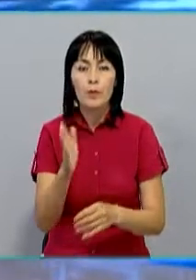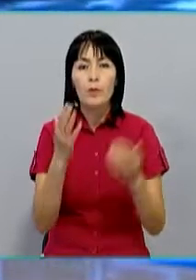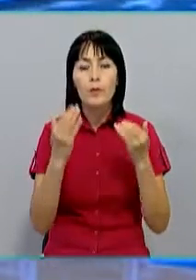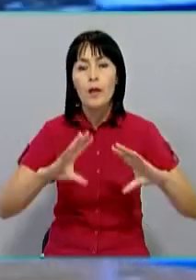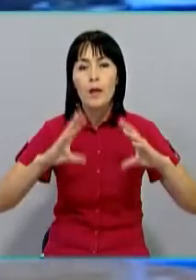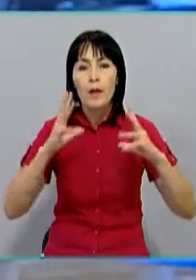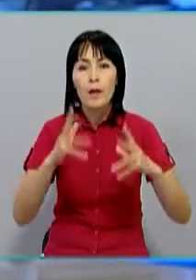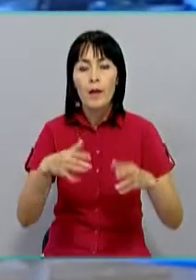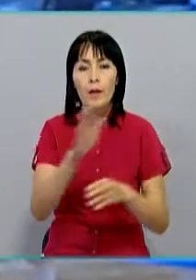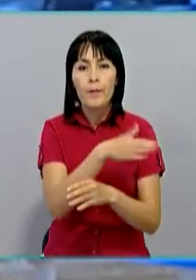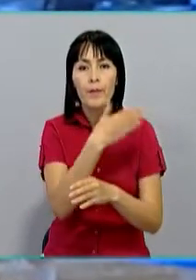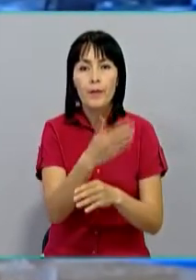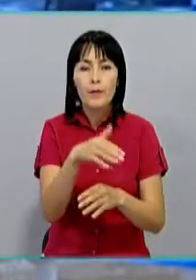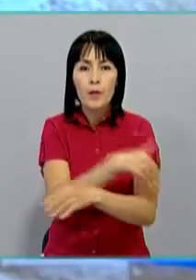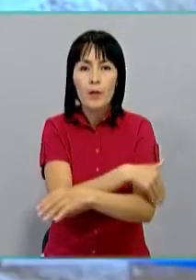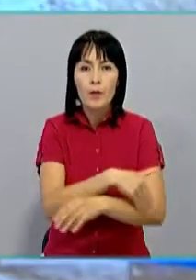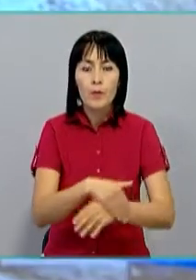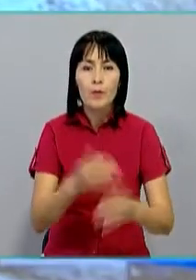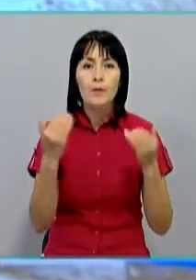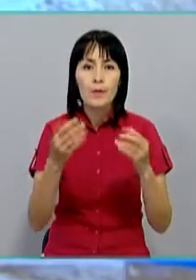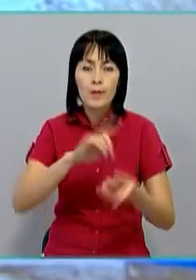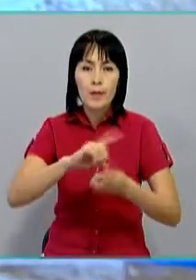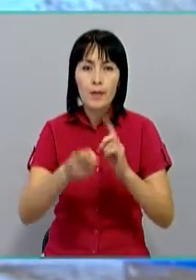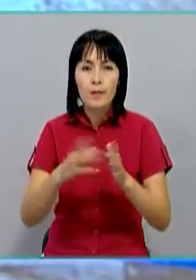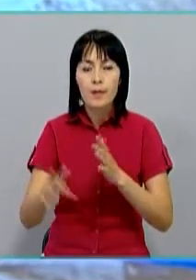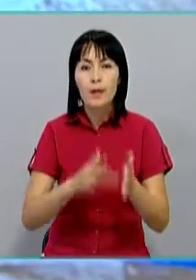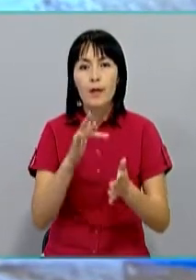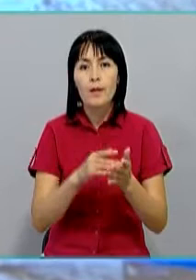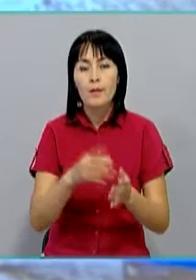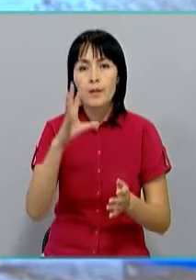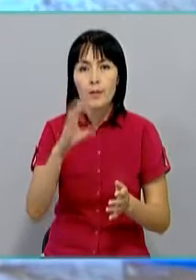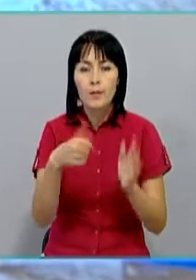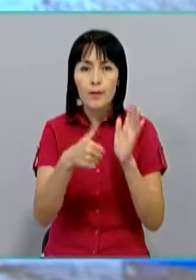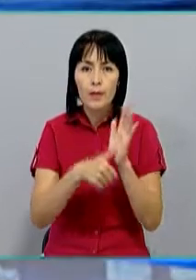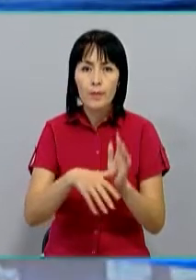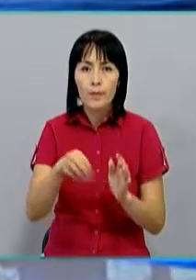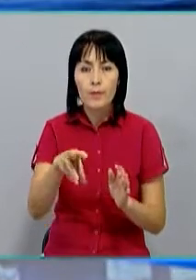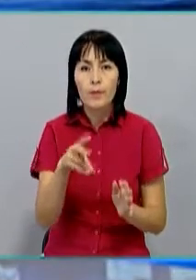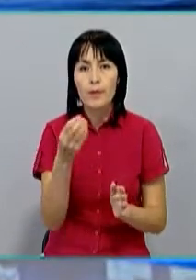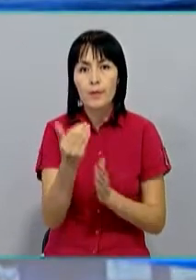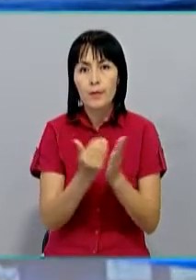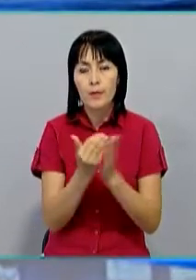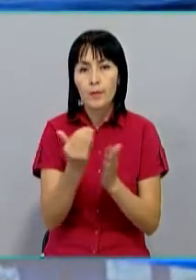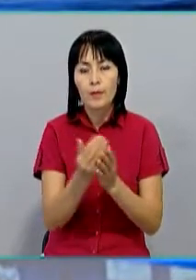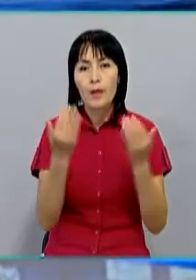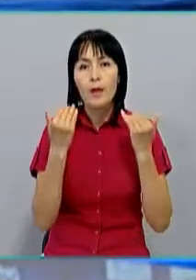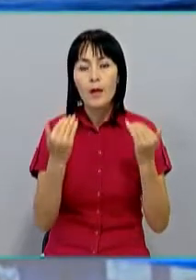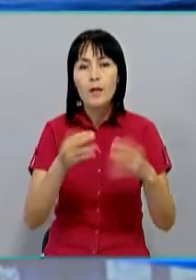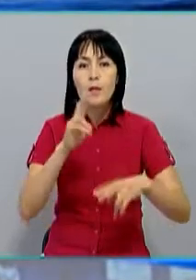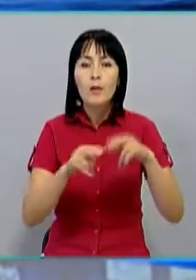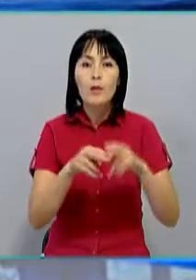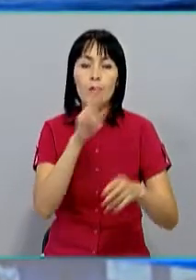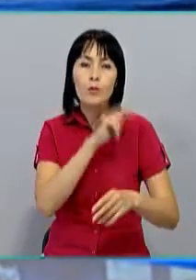әлемі бүйірінде көшені демалыс орнына айналдыру үшін қала қазынасынан 560 миллион теңге бөлінген. Қазір құрылыс